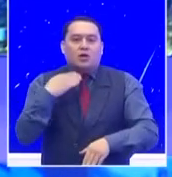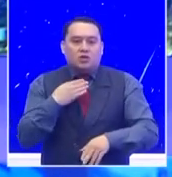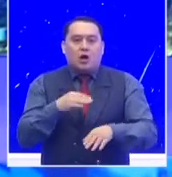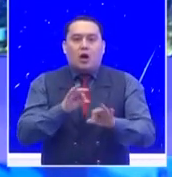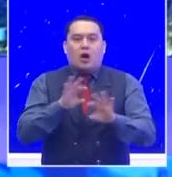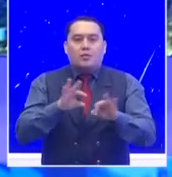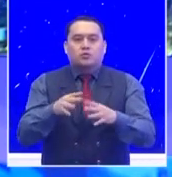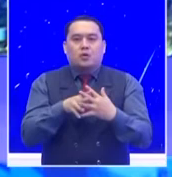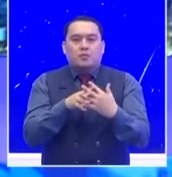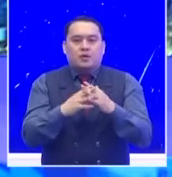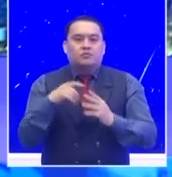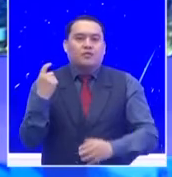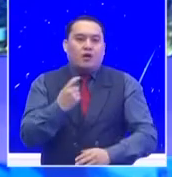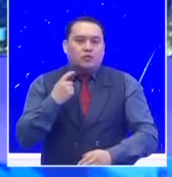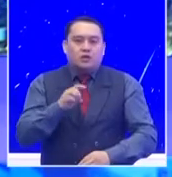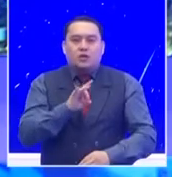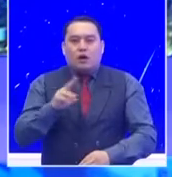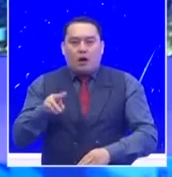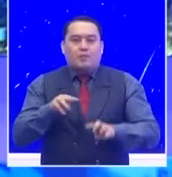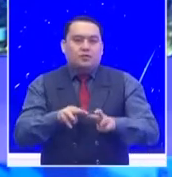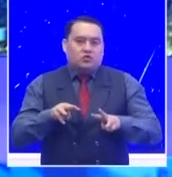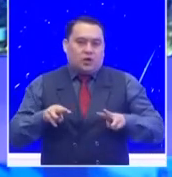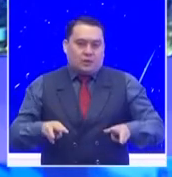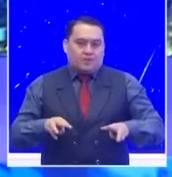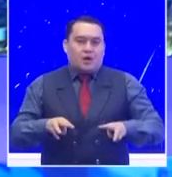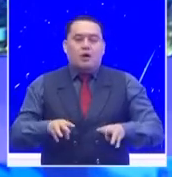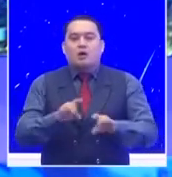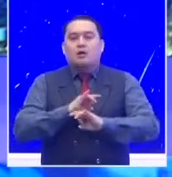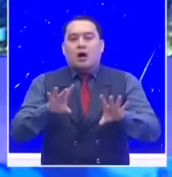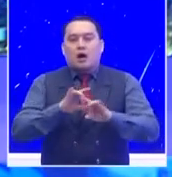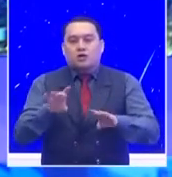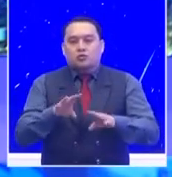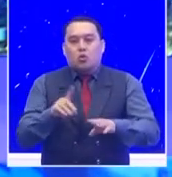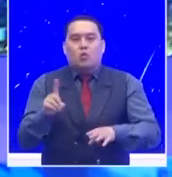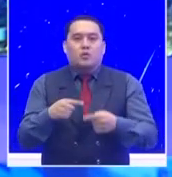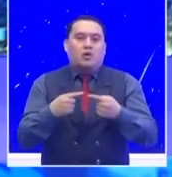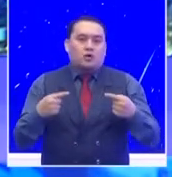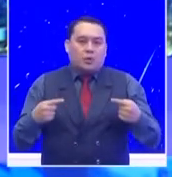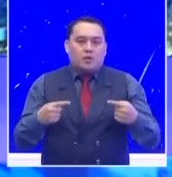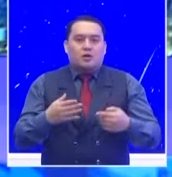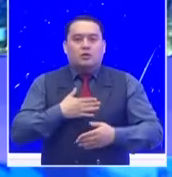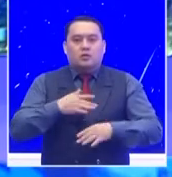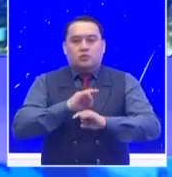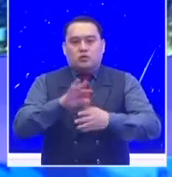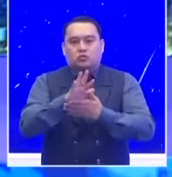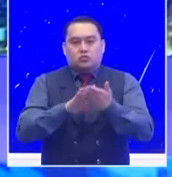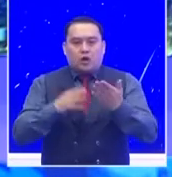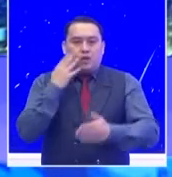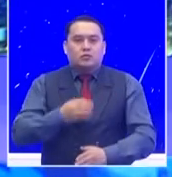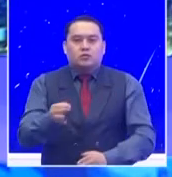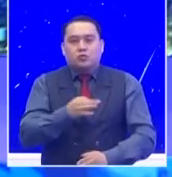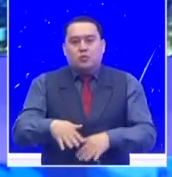объясняют в Министерстве сельского хозяйства республики. На это решение Минсельхоза фермеры реагируют по-разному. Наша съемочная группа